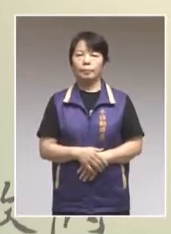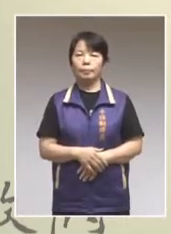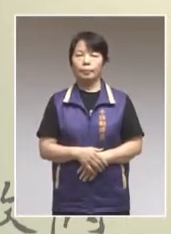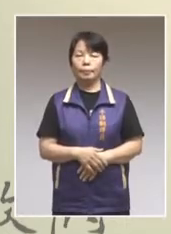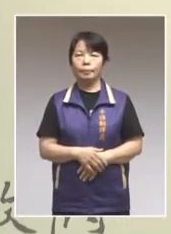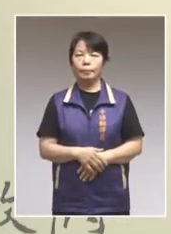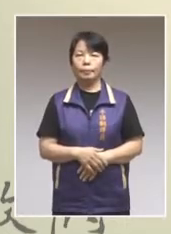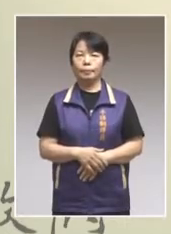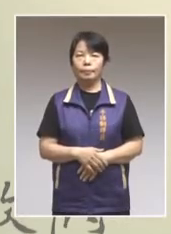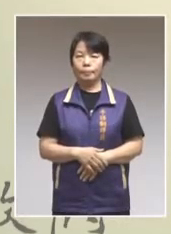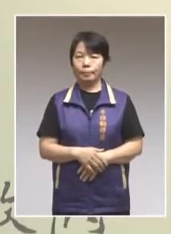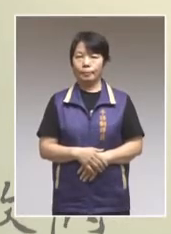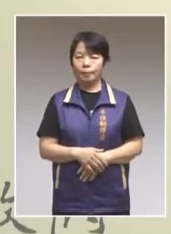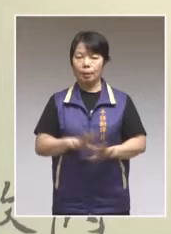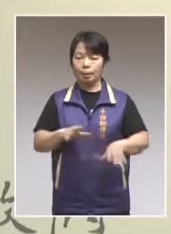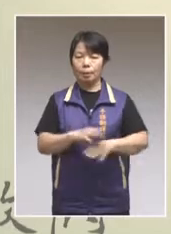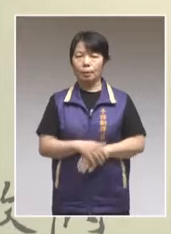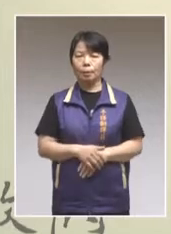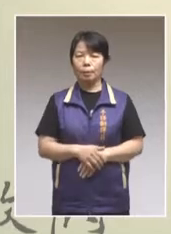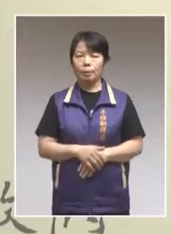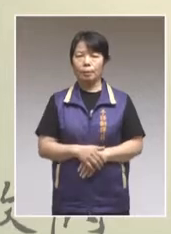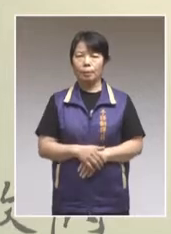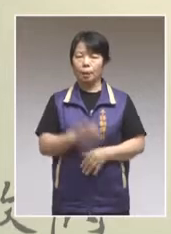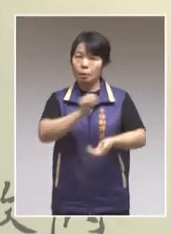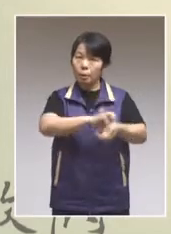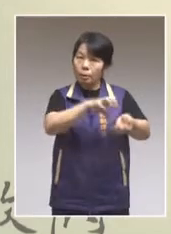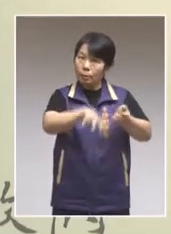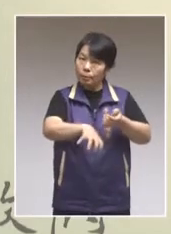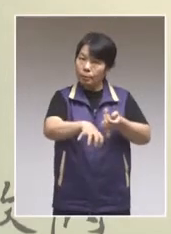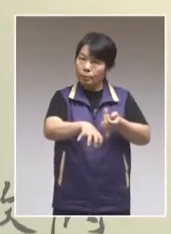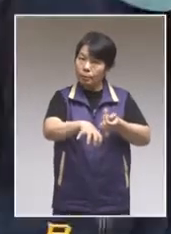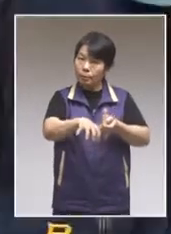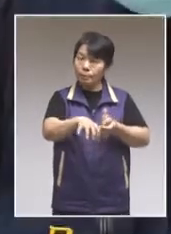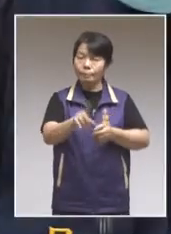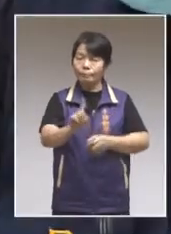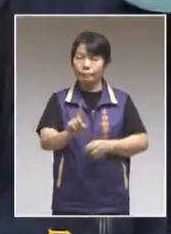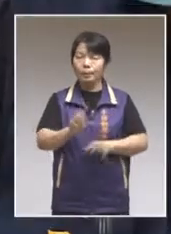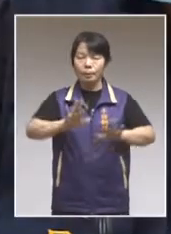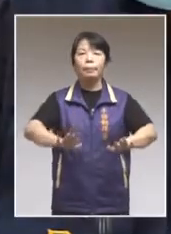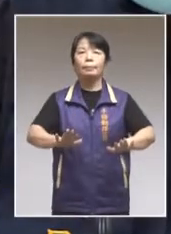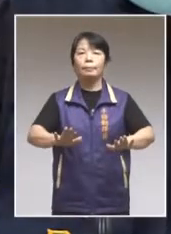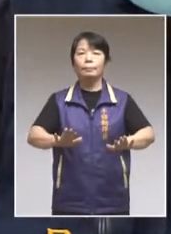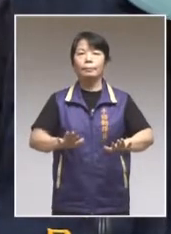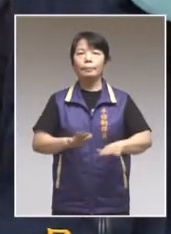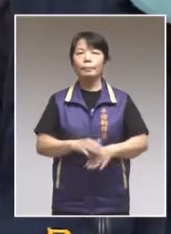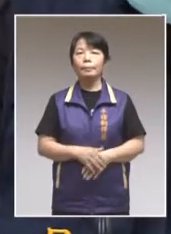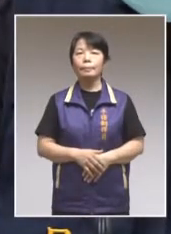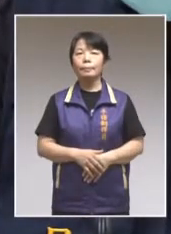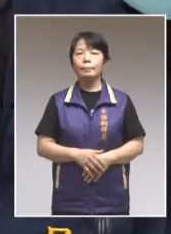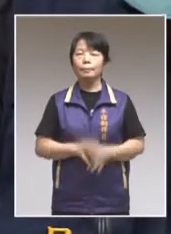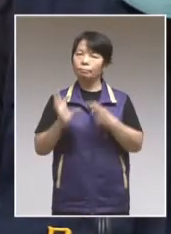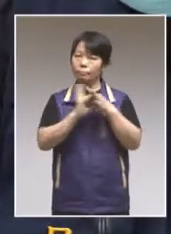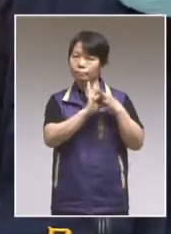那在特定娱乐场所的部分，那这个部分在目前来讲的话，相关的一些场